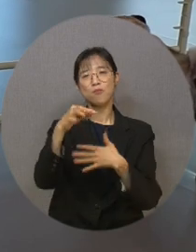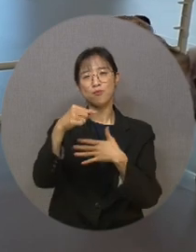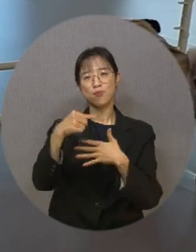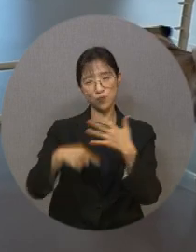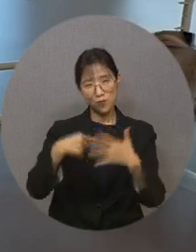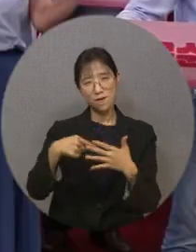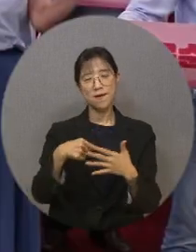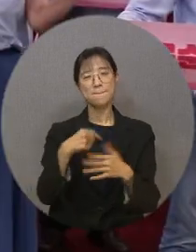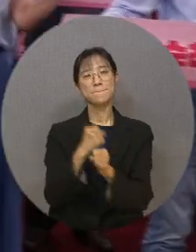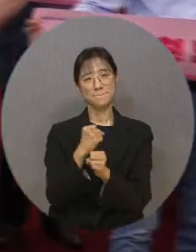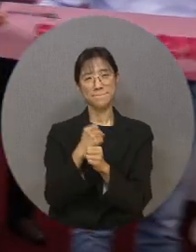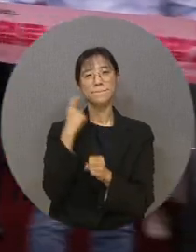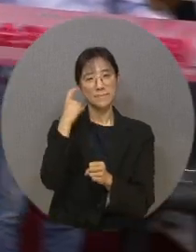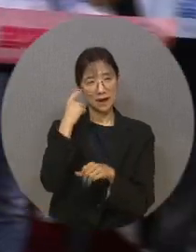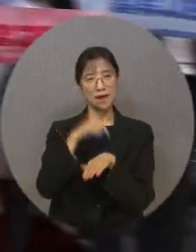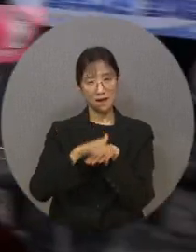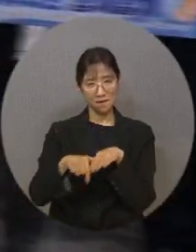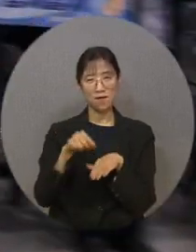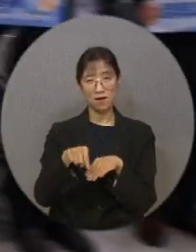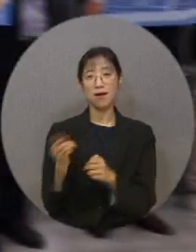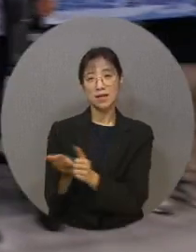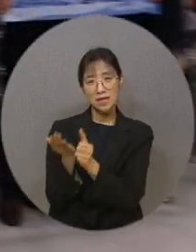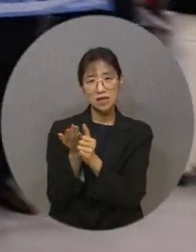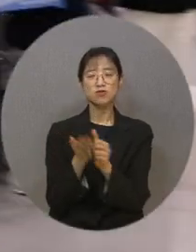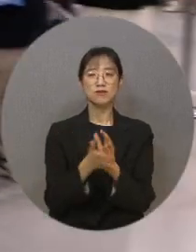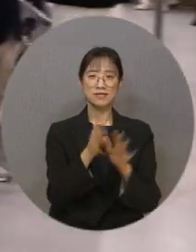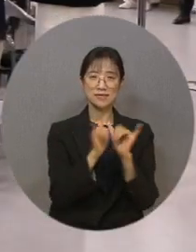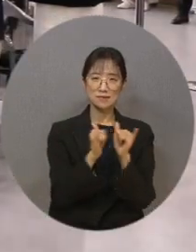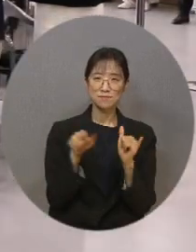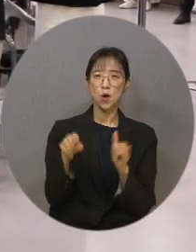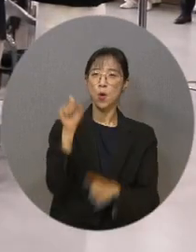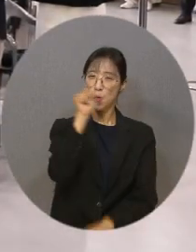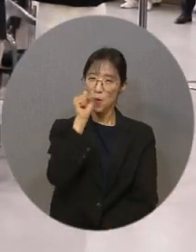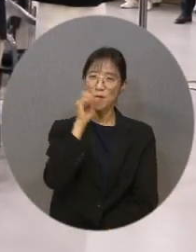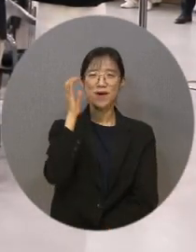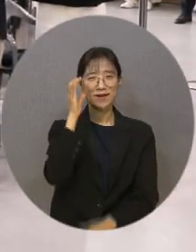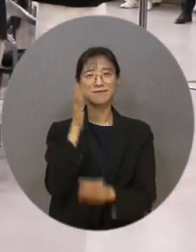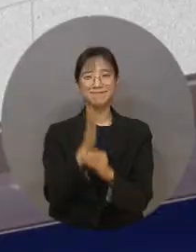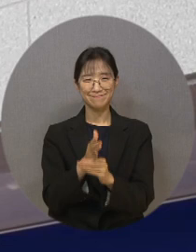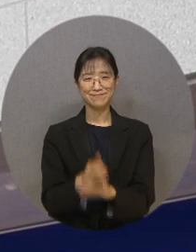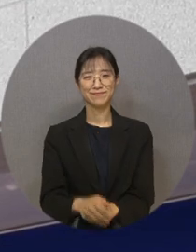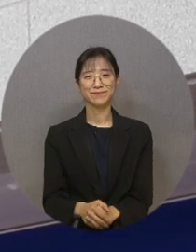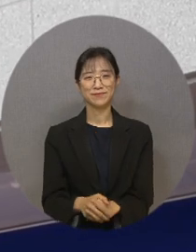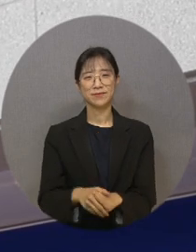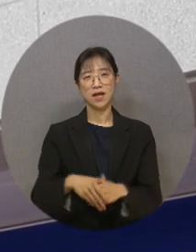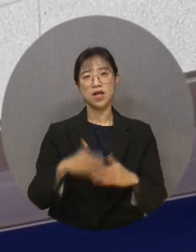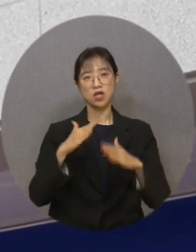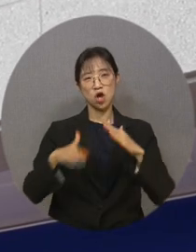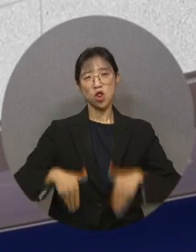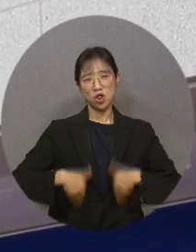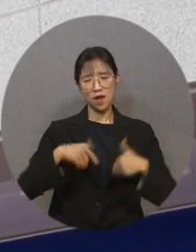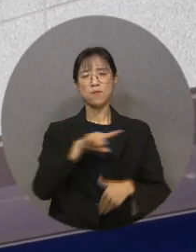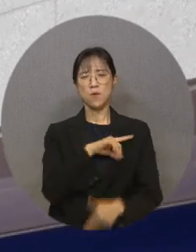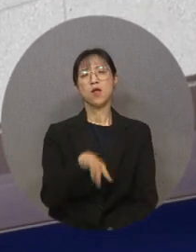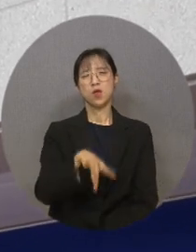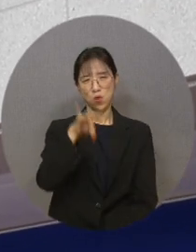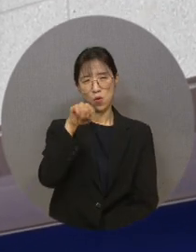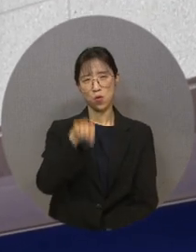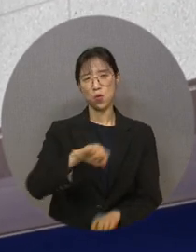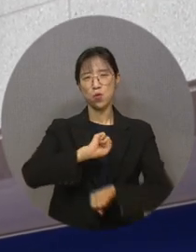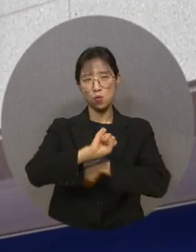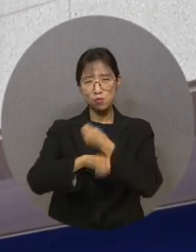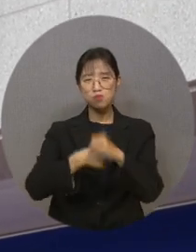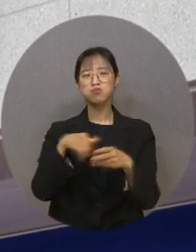운영할 예정이라 반려동물을 키우는 시민들의 큰 호응을 얻고 있습니다. 전남 최초로 개관한 순천